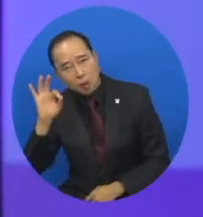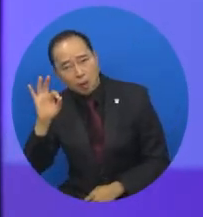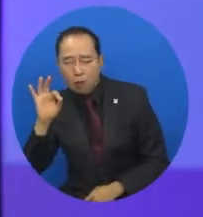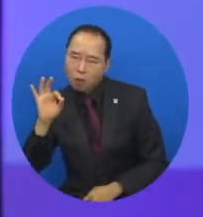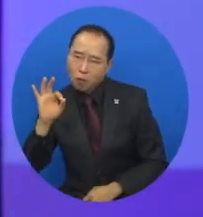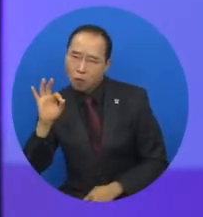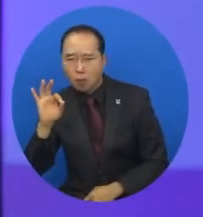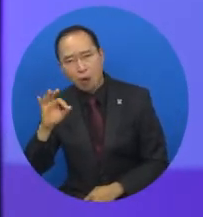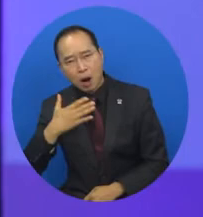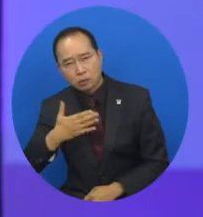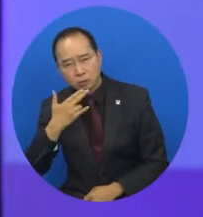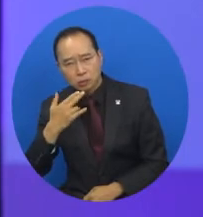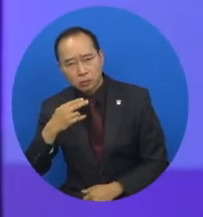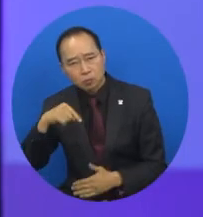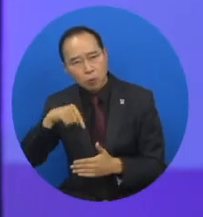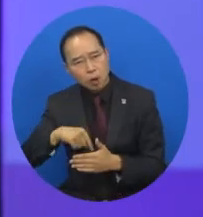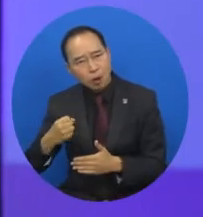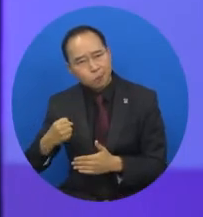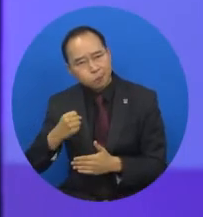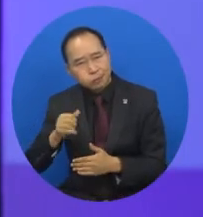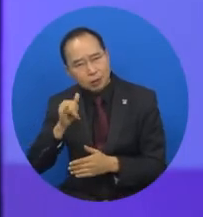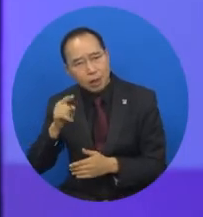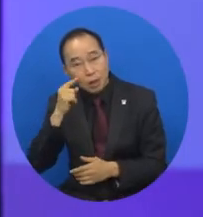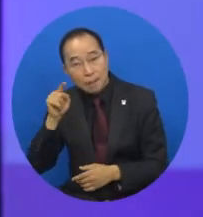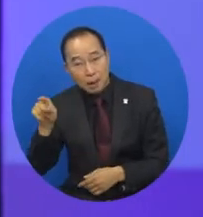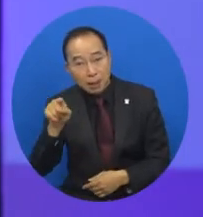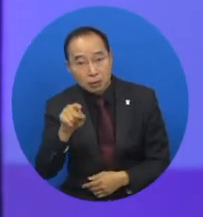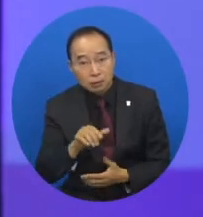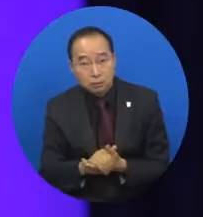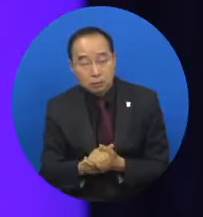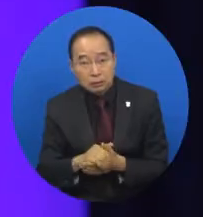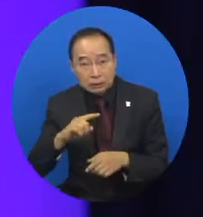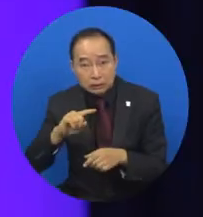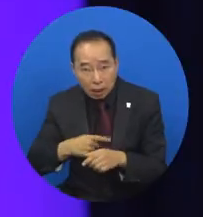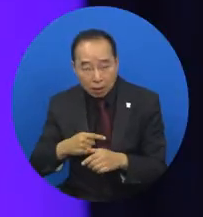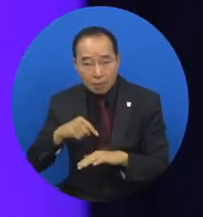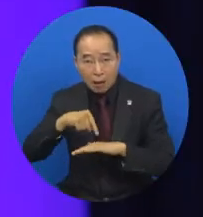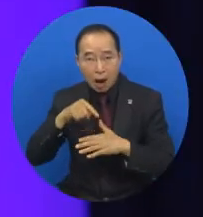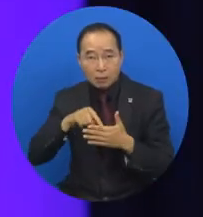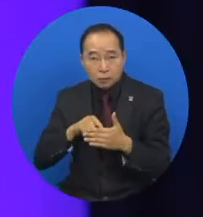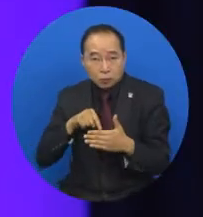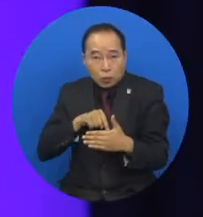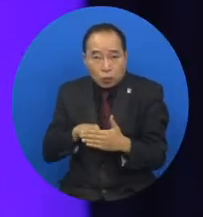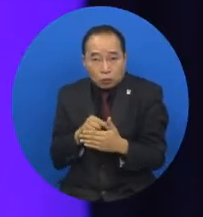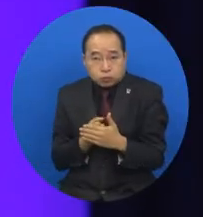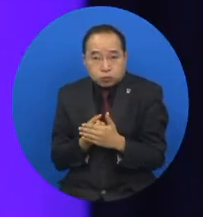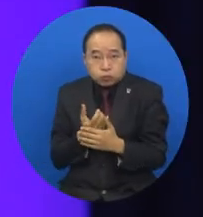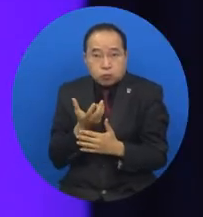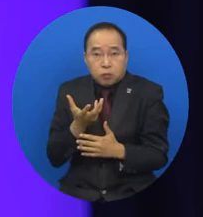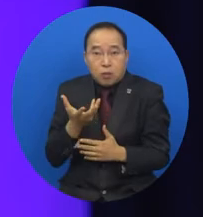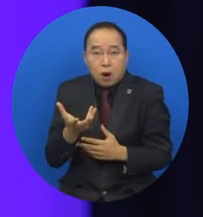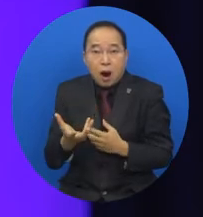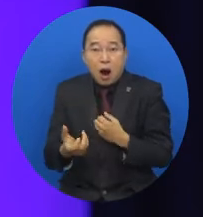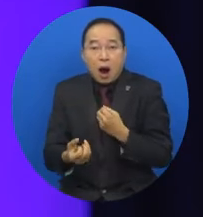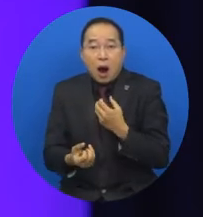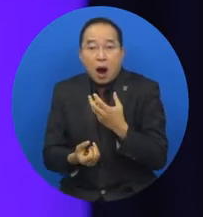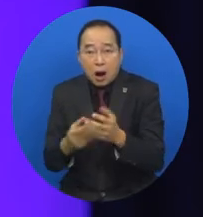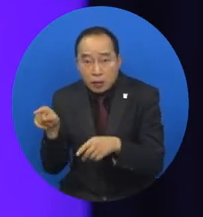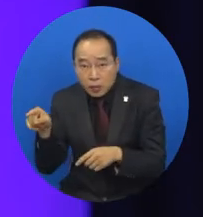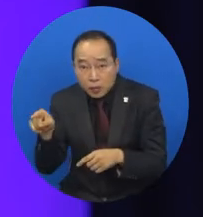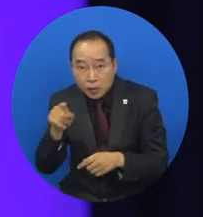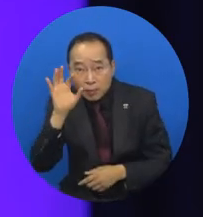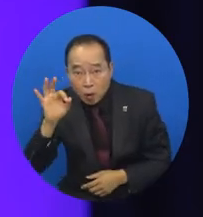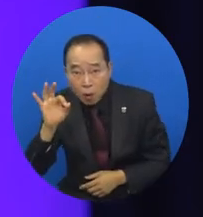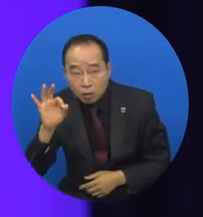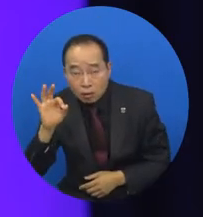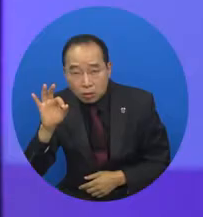구조적으로 제가 알지 못하는 어떤 에너지들을 짐작을 했는데요. 이슈가 드러나면서 알게 된 사실들은 그들은